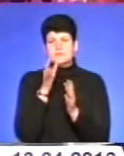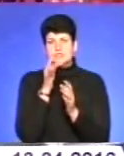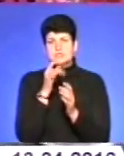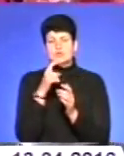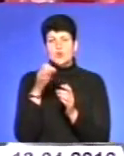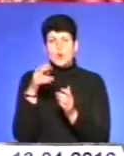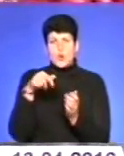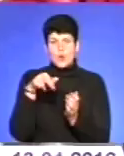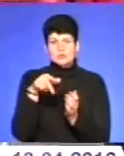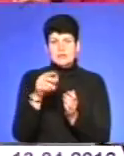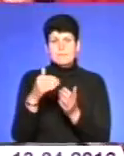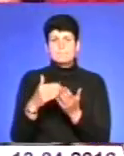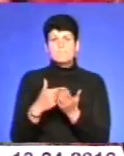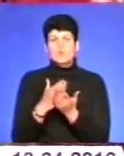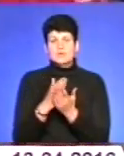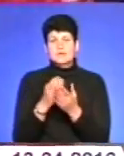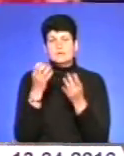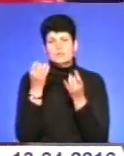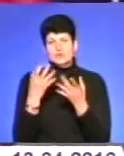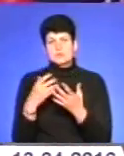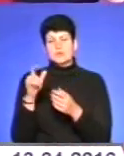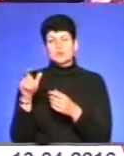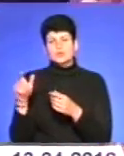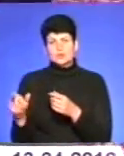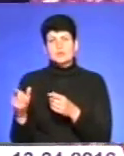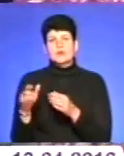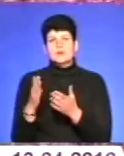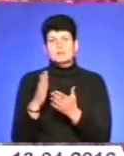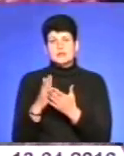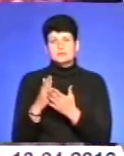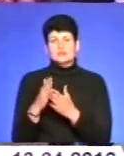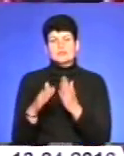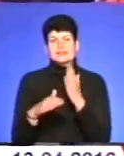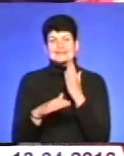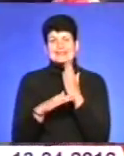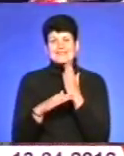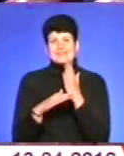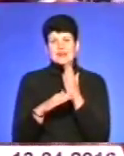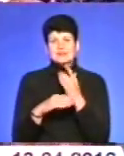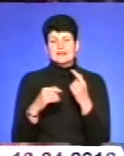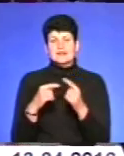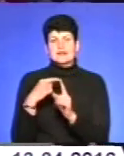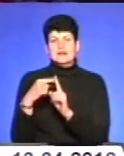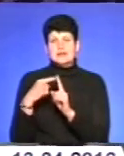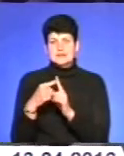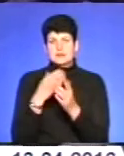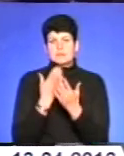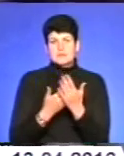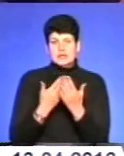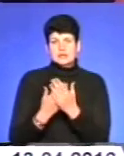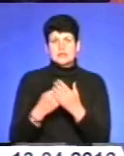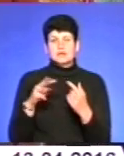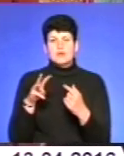представники влади, політики, освітяни і просто пересічні тернополяни нестимуть дерев'яний хрест – символ мук та воскресіння